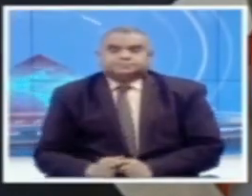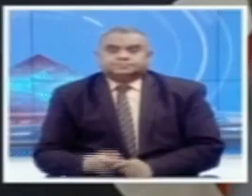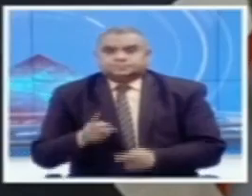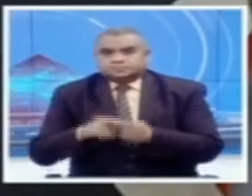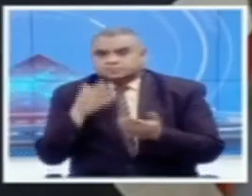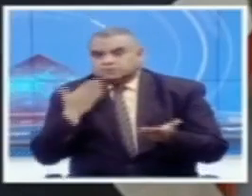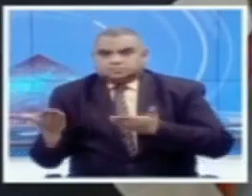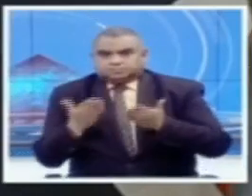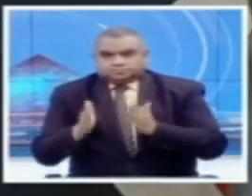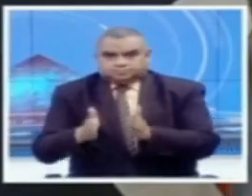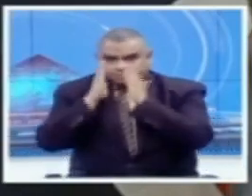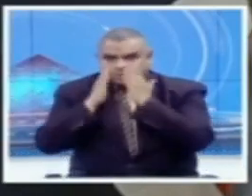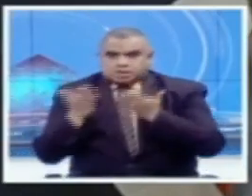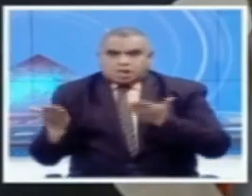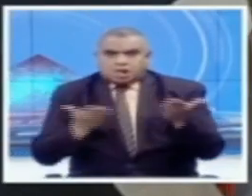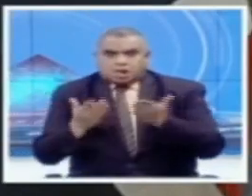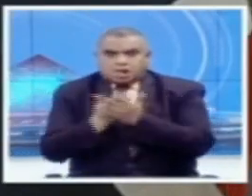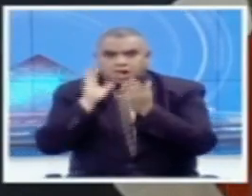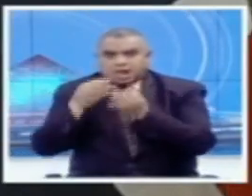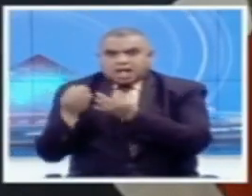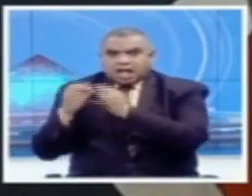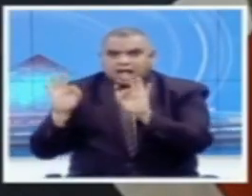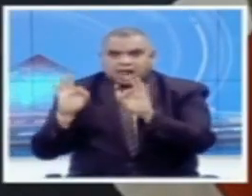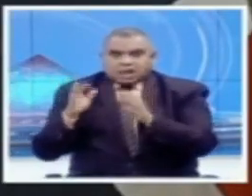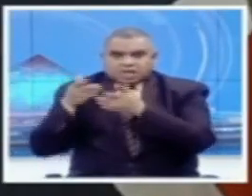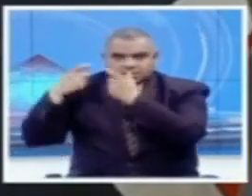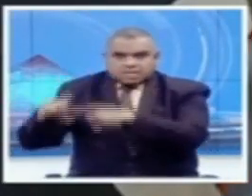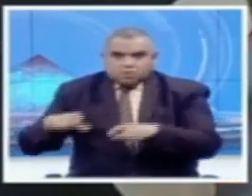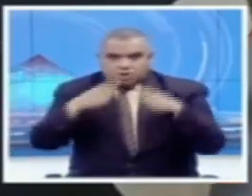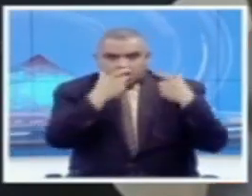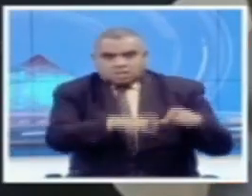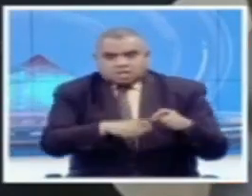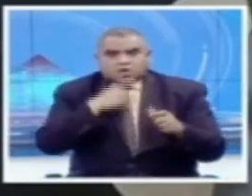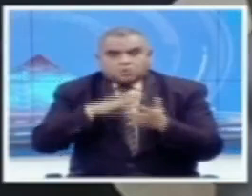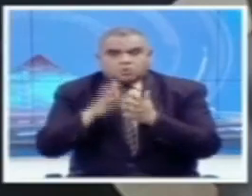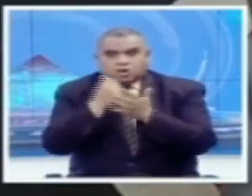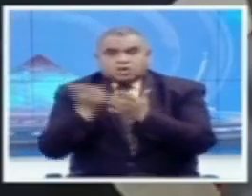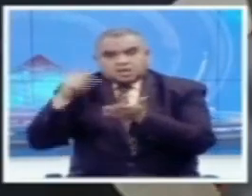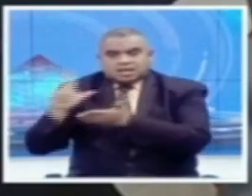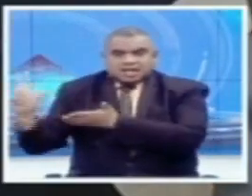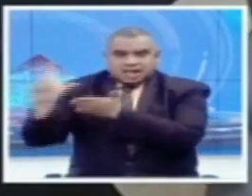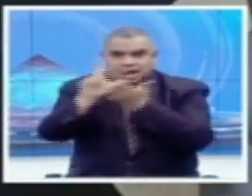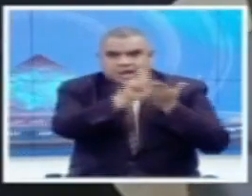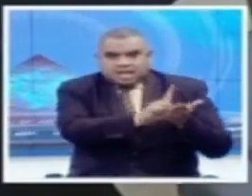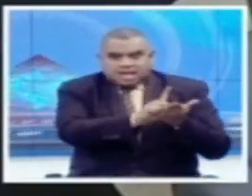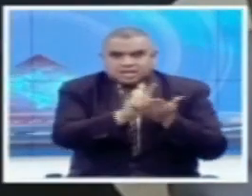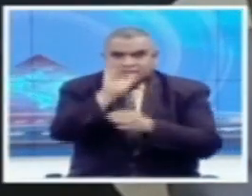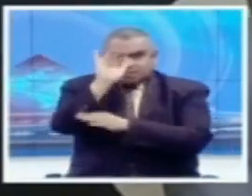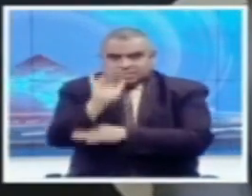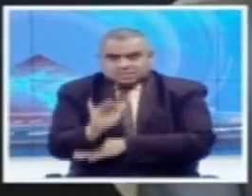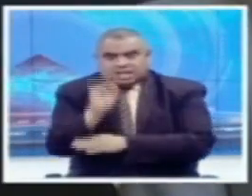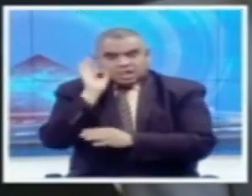وتحدثنا عن حل الدولتين والموضوع الخاص باللاجئين، ونحن